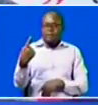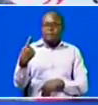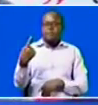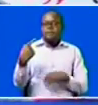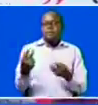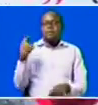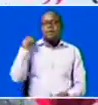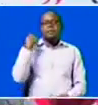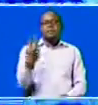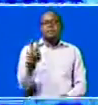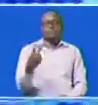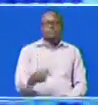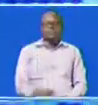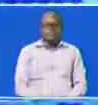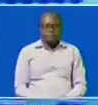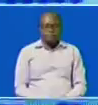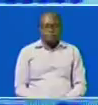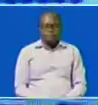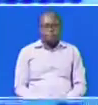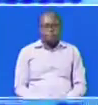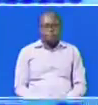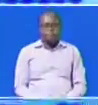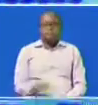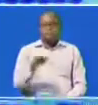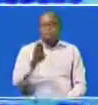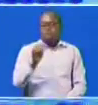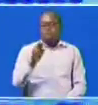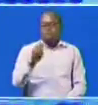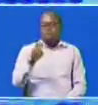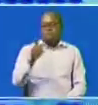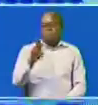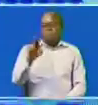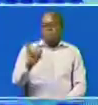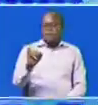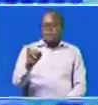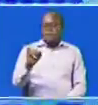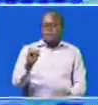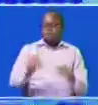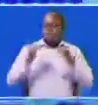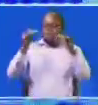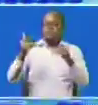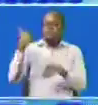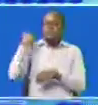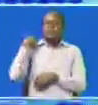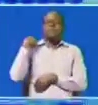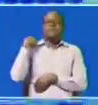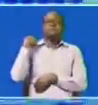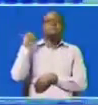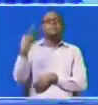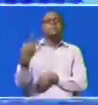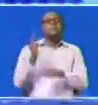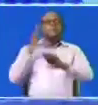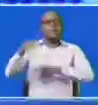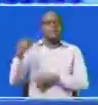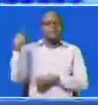as number two for the Rebels Charges competition. Bandari FC wamepanda hadi nafasi ya tatu kwenye jedwali la KPL baada ya